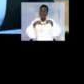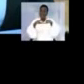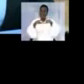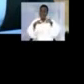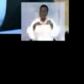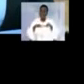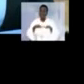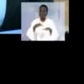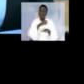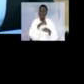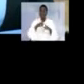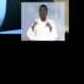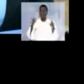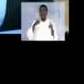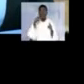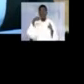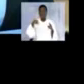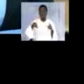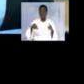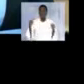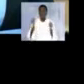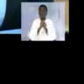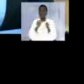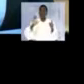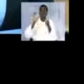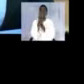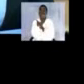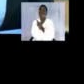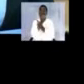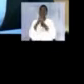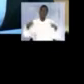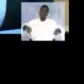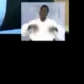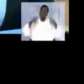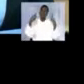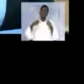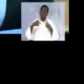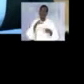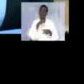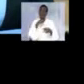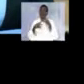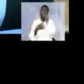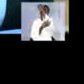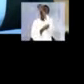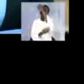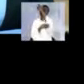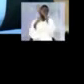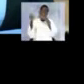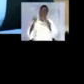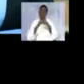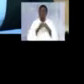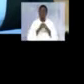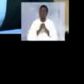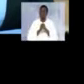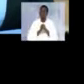contrastent paradoxalement avec leurs conditions de vie et l'extrême pauvreté qu'elles